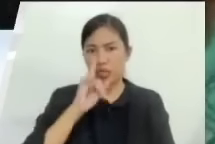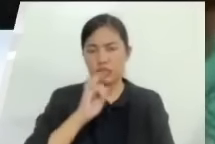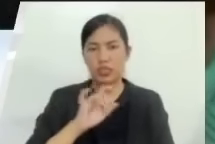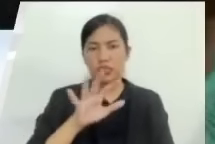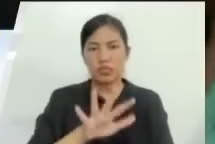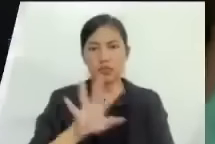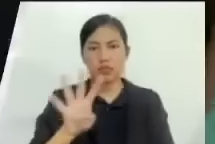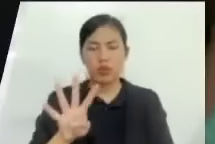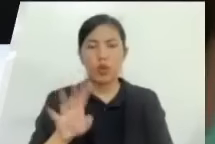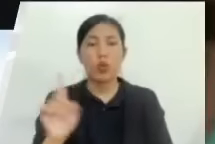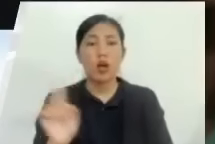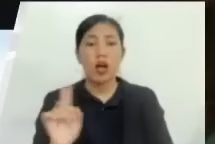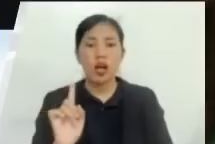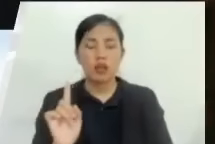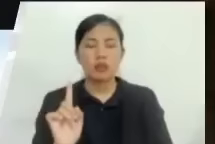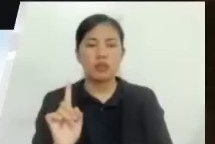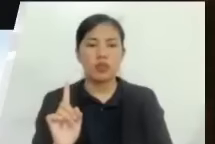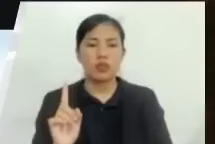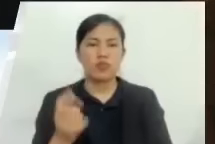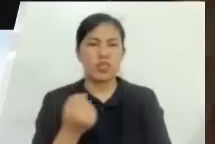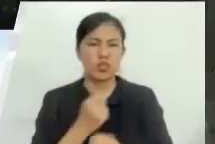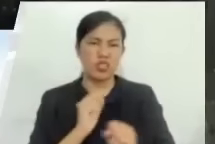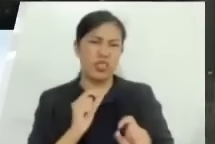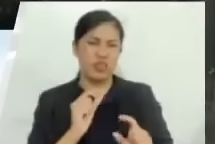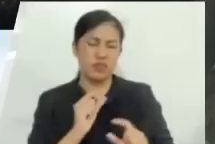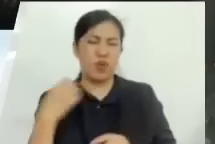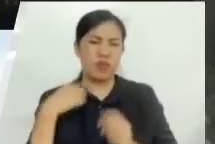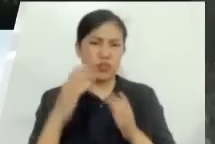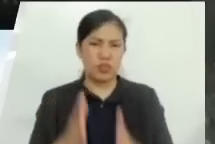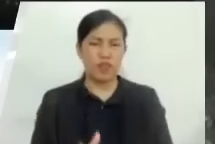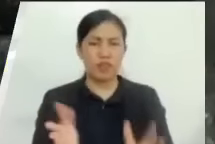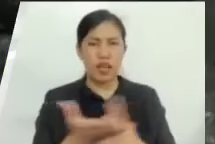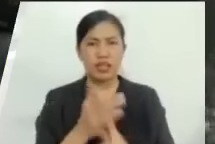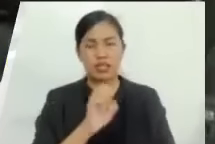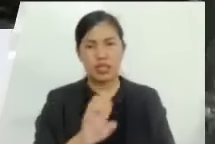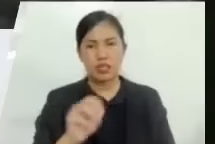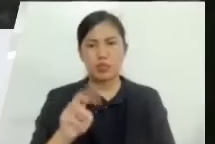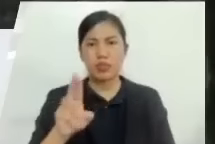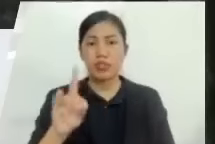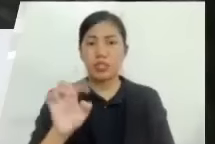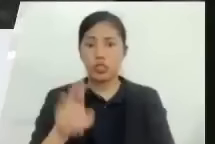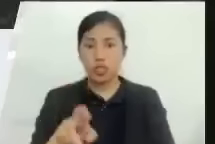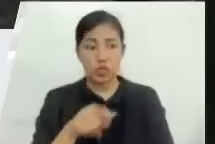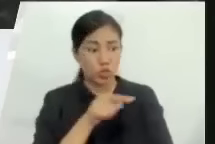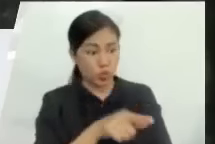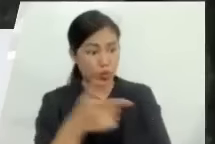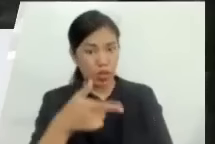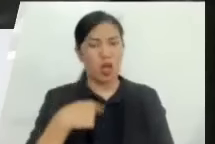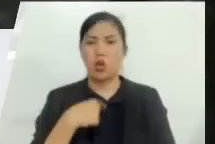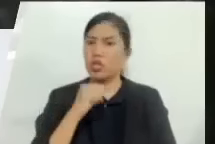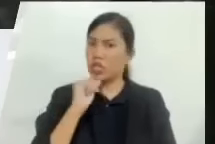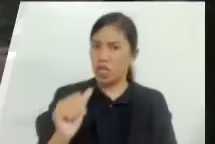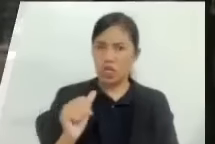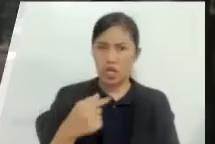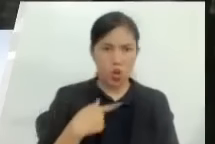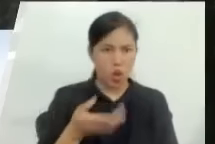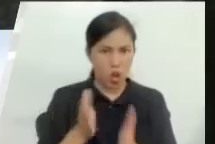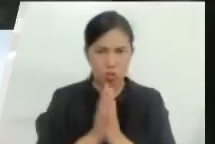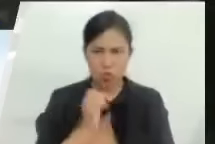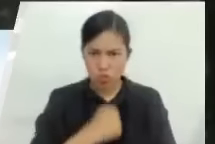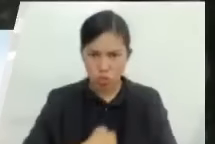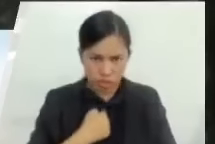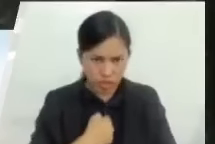officer. Sinampa na siya ng reklamo multiple murder. Binaril niyo po ba yung dalawang tao? Hindi po. Umiyak ng tawad, ngayon ng tawad.